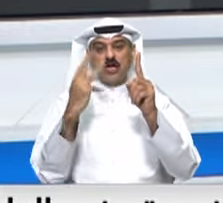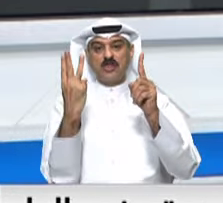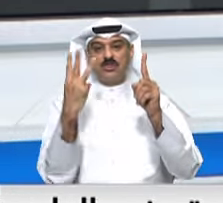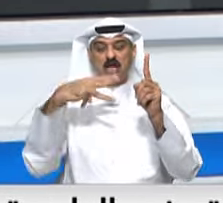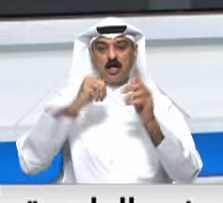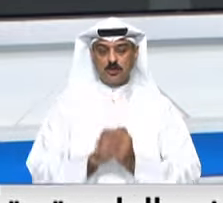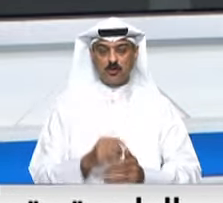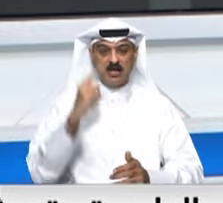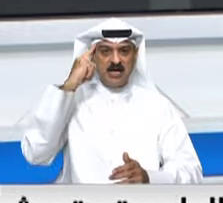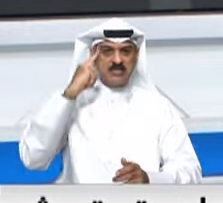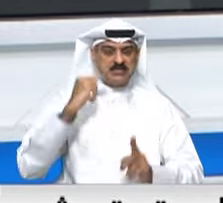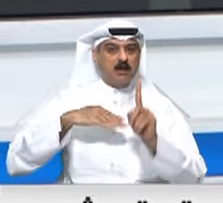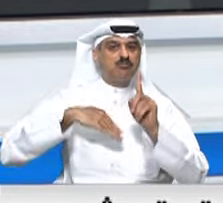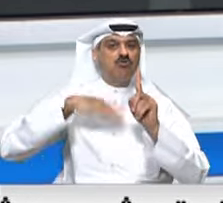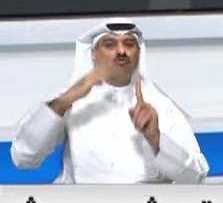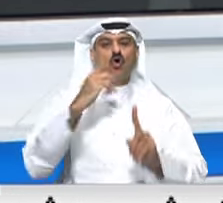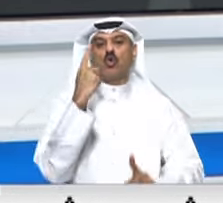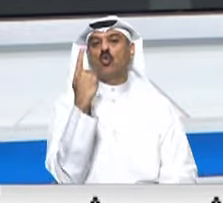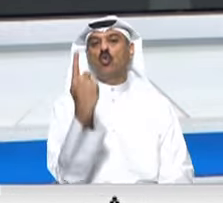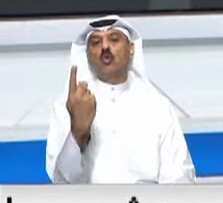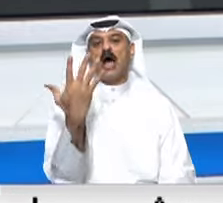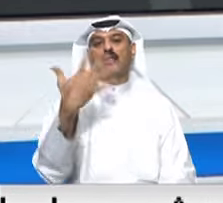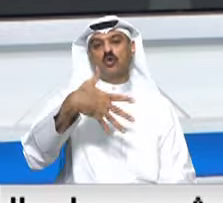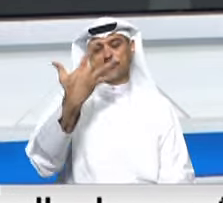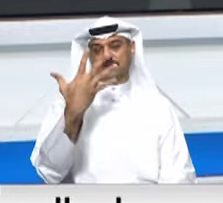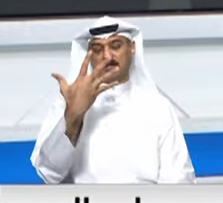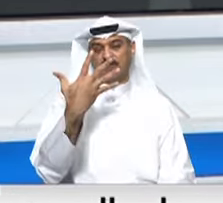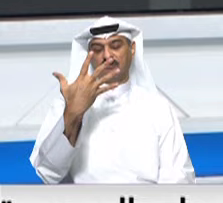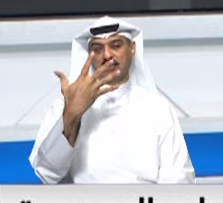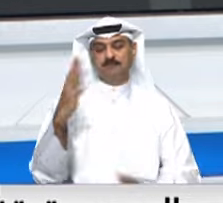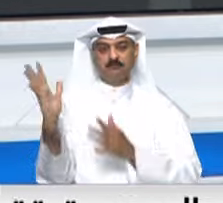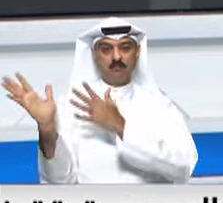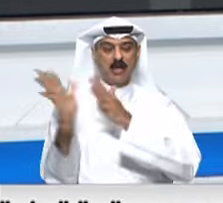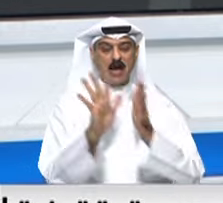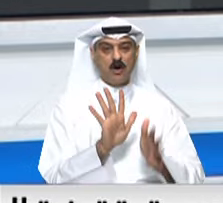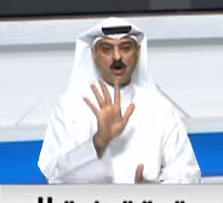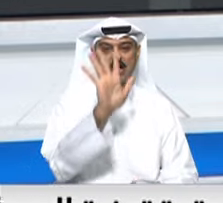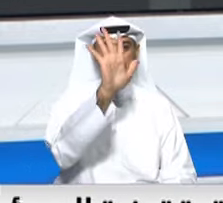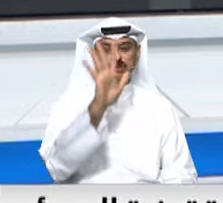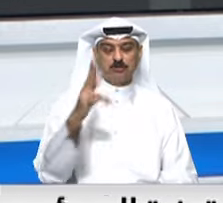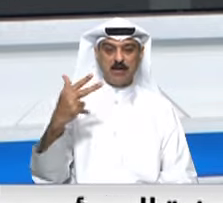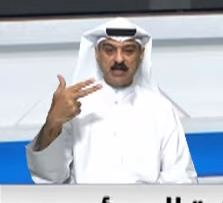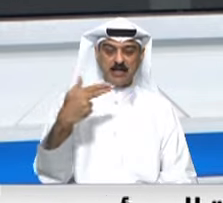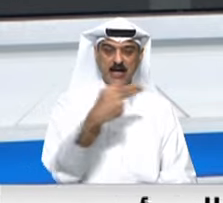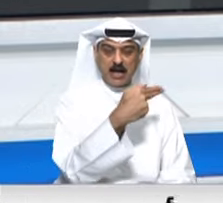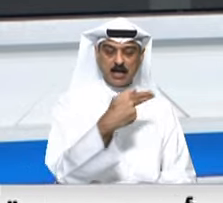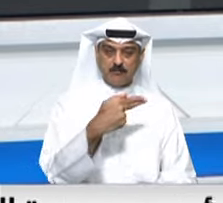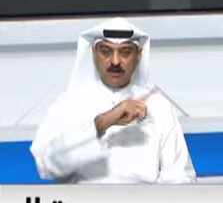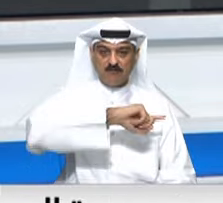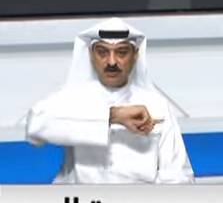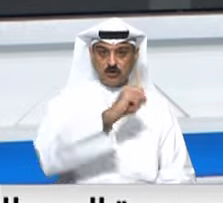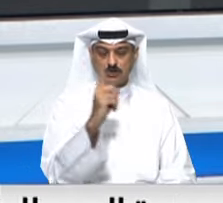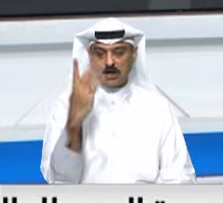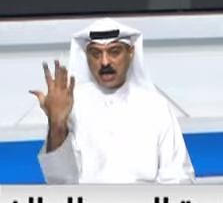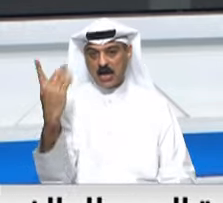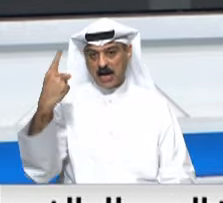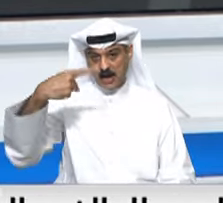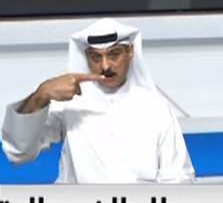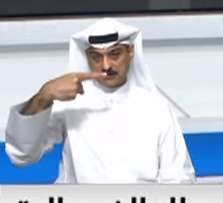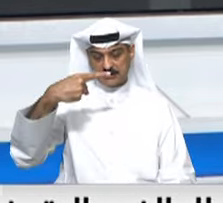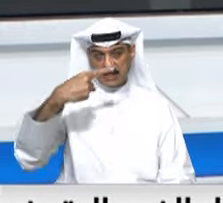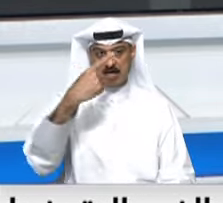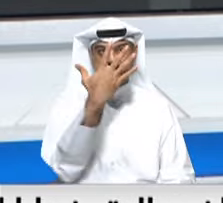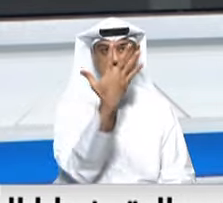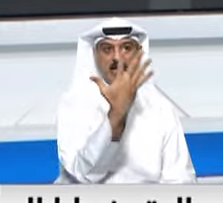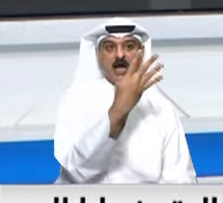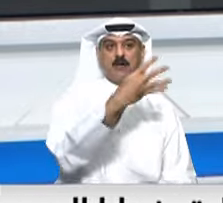51 العظم والصغرى 36 والهواء الشمال الغربي يستمر ويانا من 15 ل 45 م في الساعه وفرص الغبار تستمر ويانا خاصه